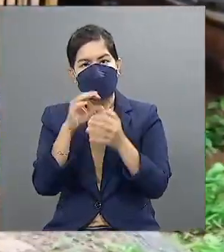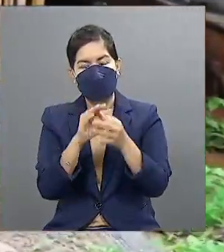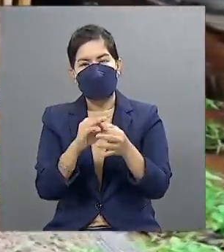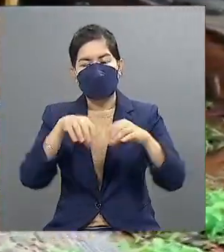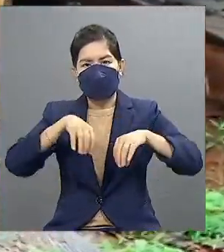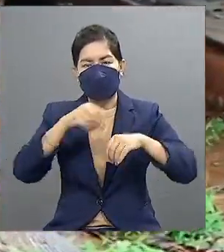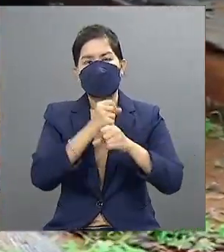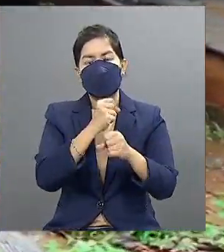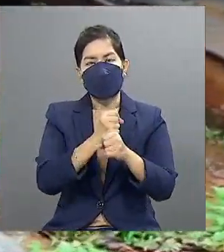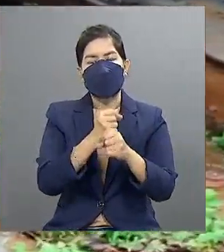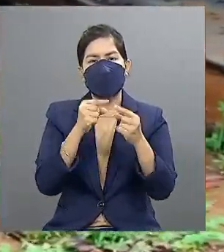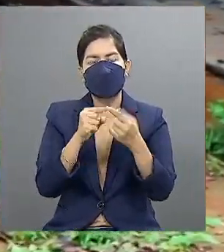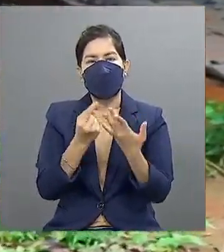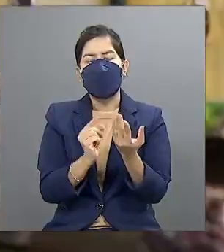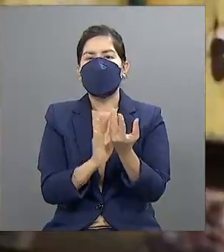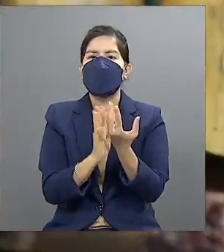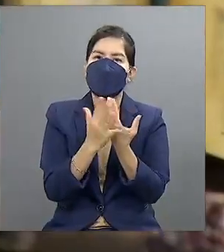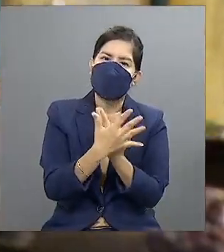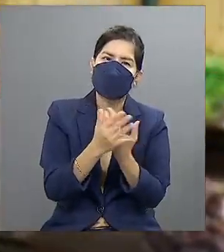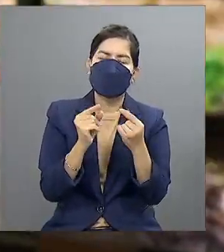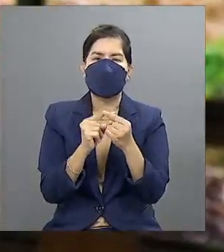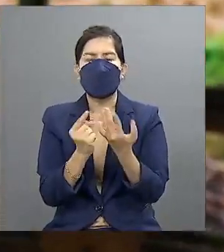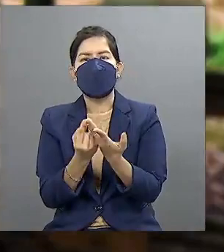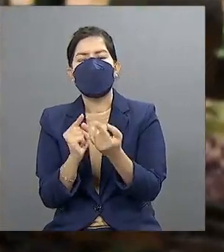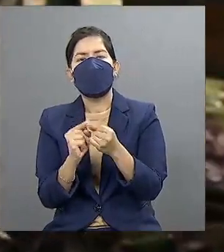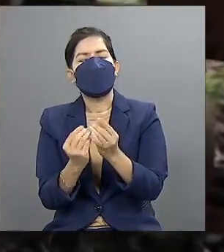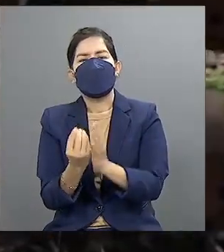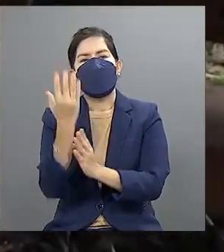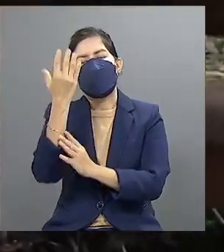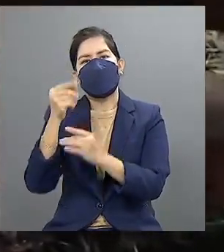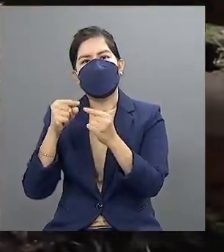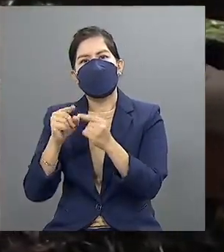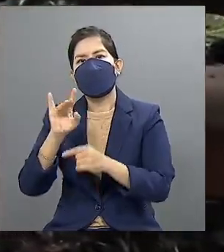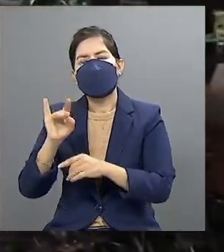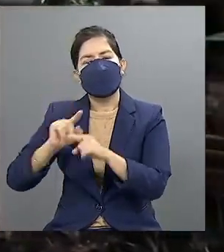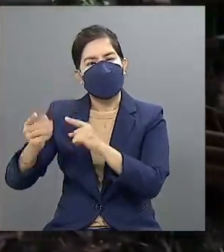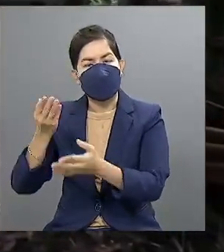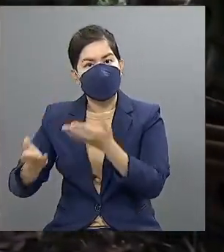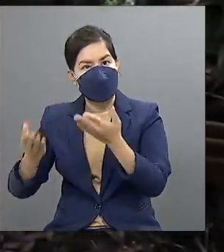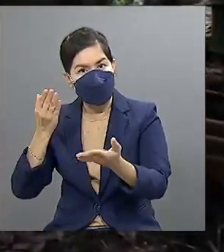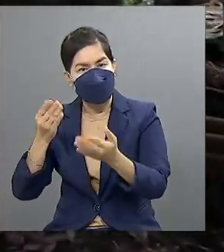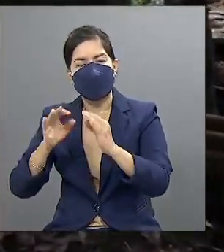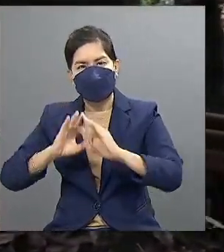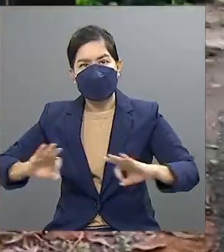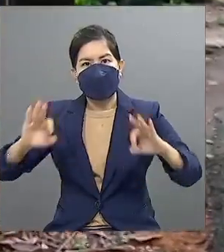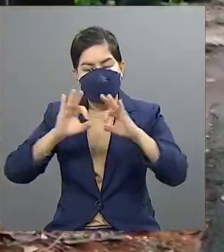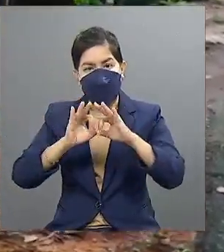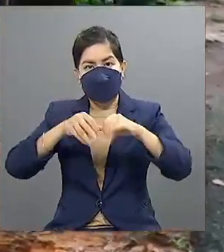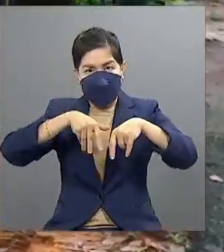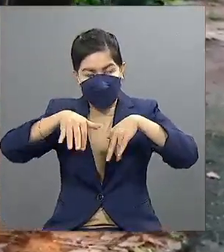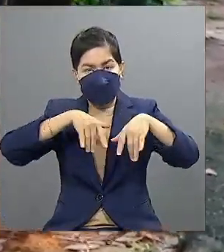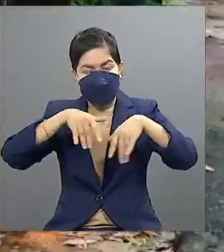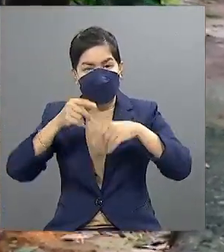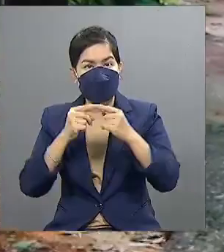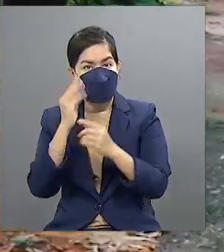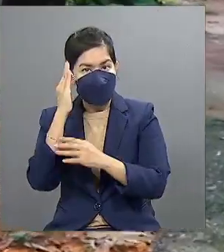นี่ยครับสามารถเอาไปปรับใช้ได้และที่สำคัญเลยนะครับชุมชนเนี่ยจะได้รู้นะครับว่านโยบายของกรมราชทัณฑ์เราเนี่ยมุ่งเน้นที่